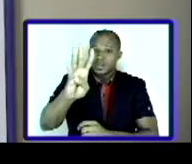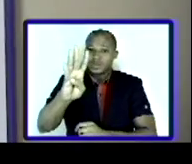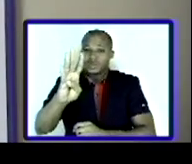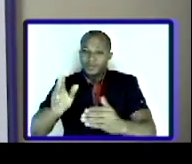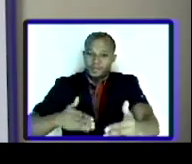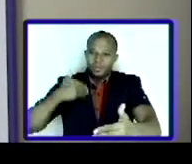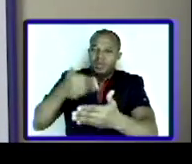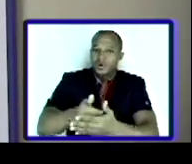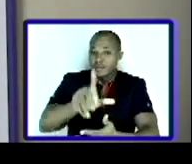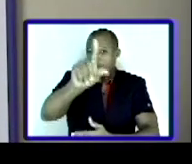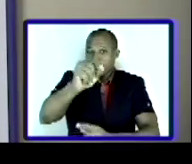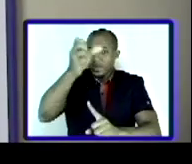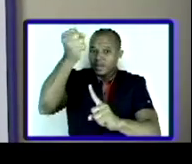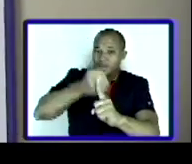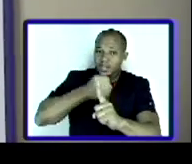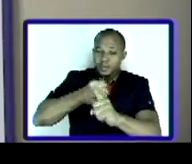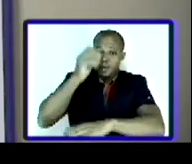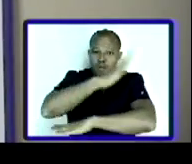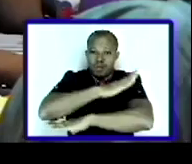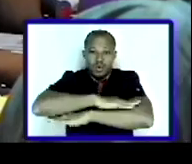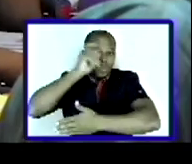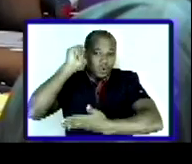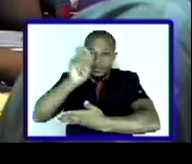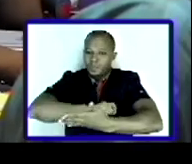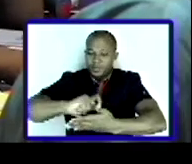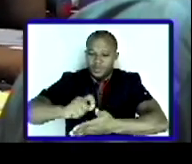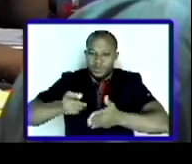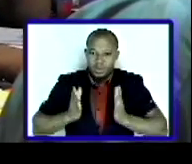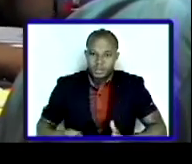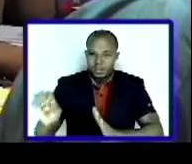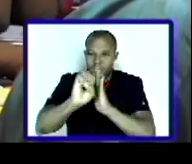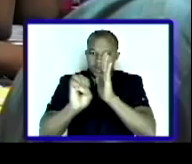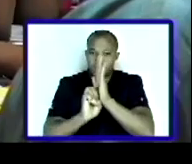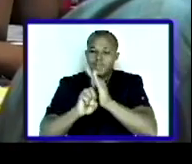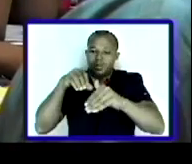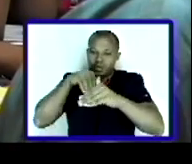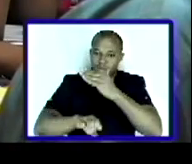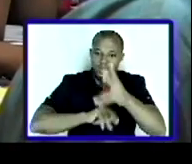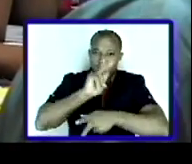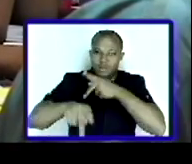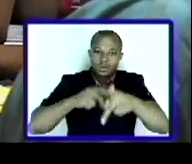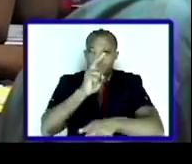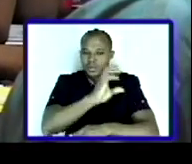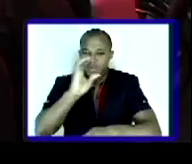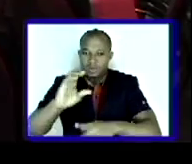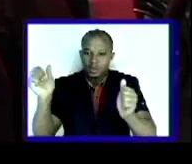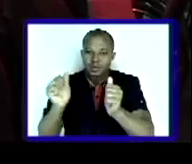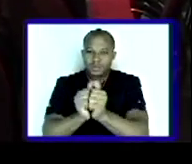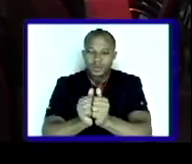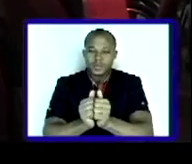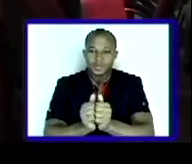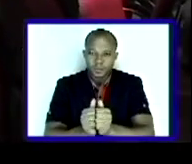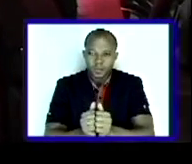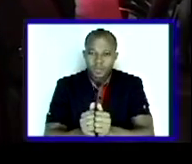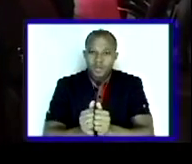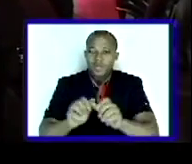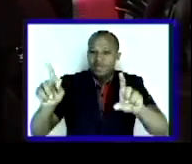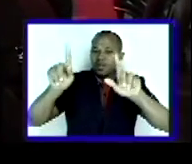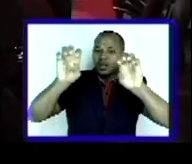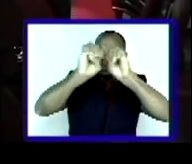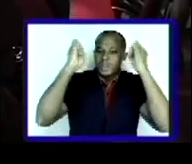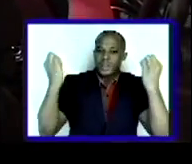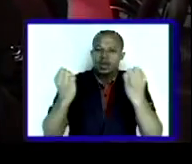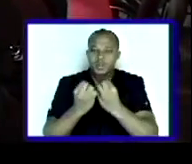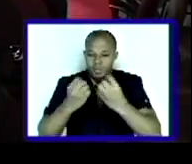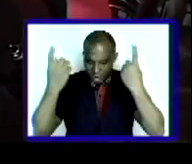Sorti 14 pour arriver 20 septembre qui saute passé là, bureau secrétaire d'État pour l'intégration des handicapés ensemble avec Doudli